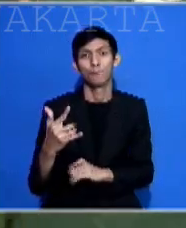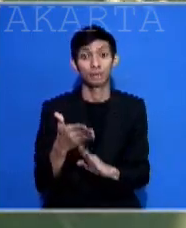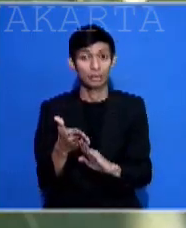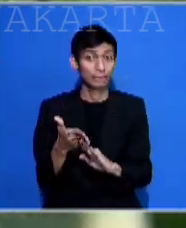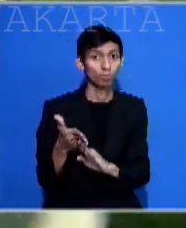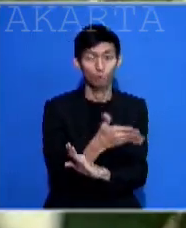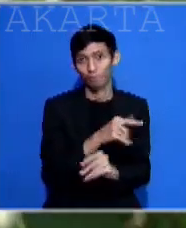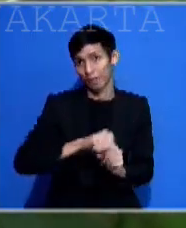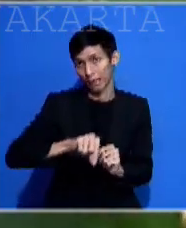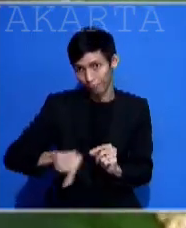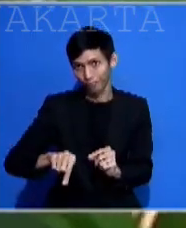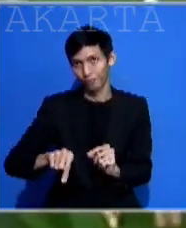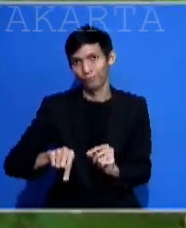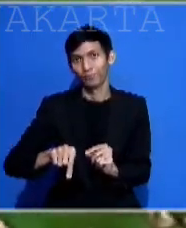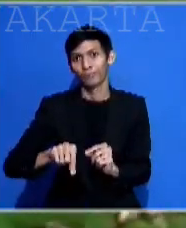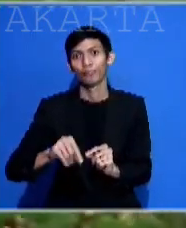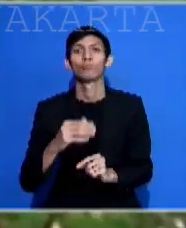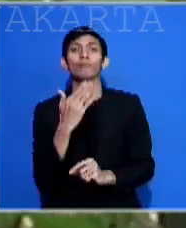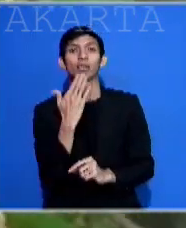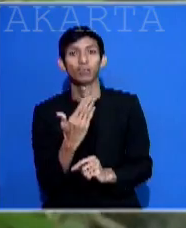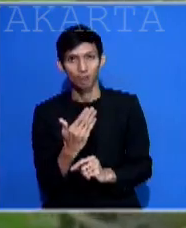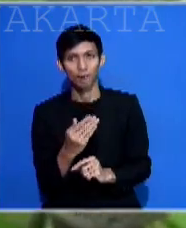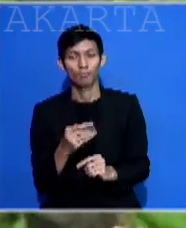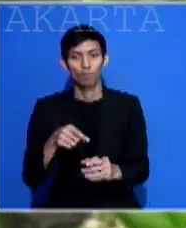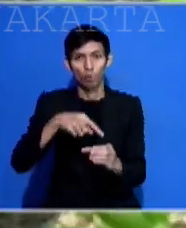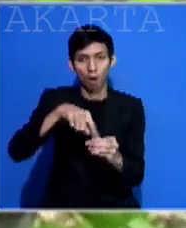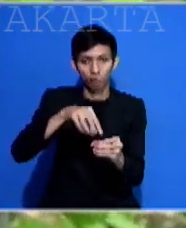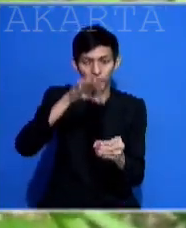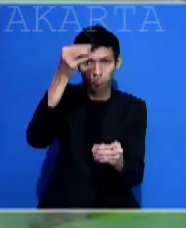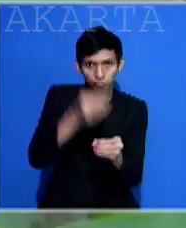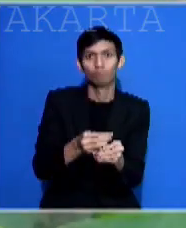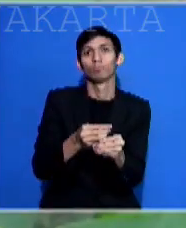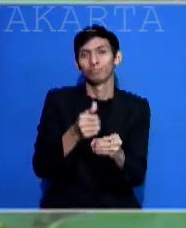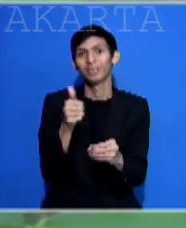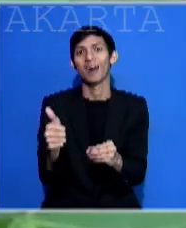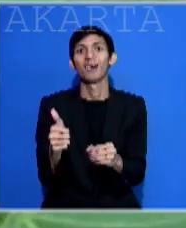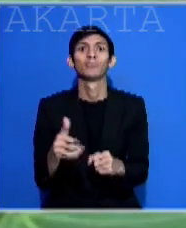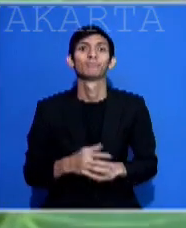konvensional, tanaman dadap serep menika ugi saged dipun tanem ing setunggaling pot. Widianto Lana Review Da Asung Palapuran.